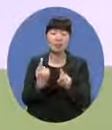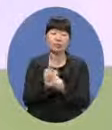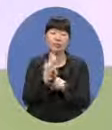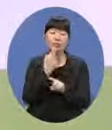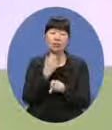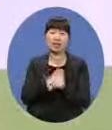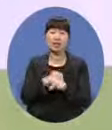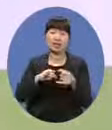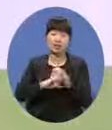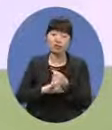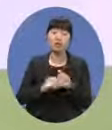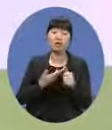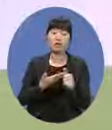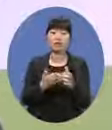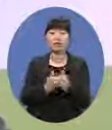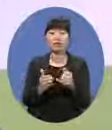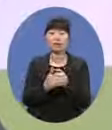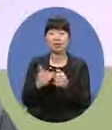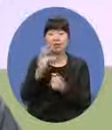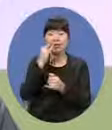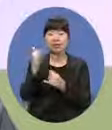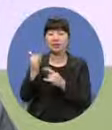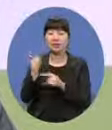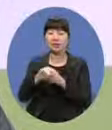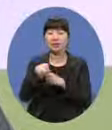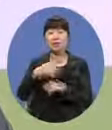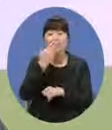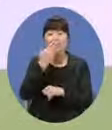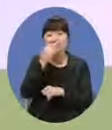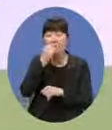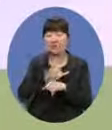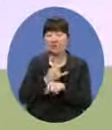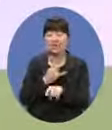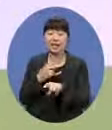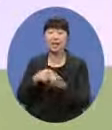이야기를 꼭 해 주거든요 부모님들께서도 거의 너희는 가능하다 이런 마인드를 정말